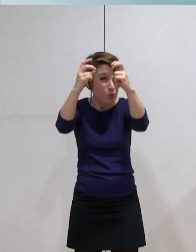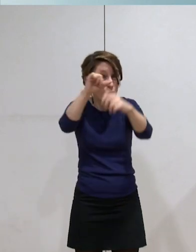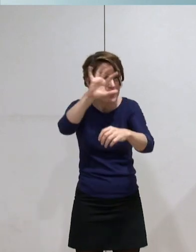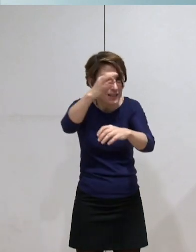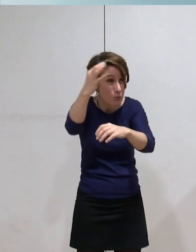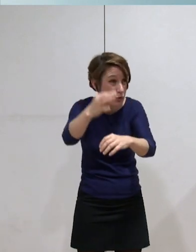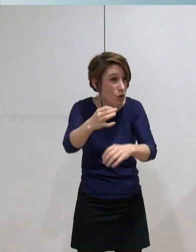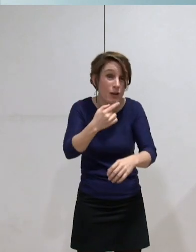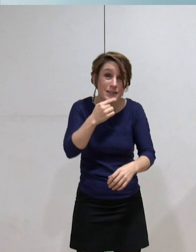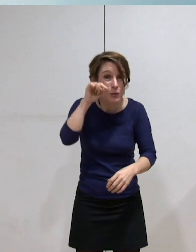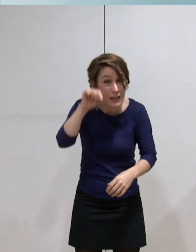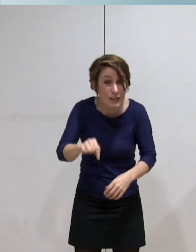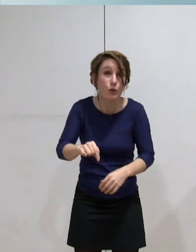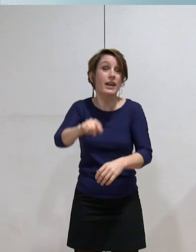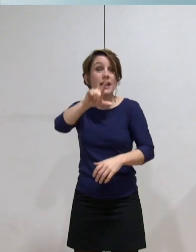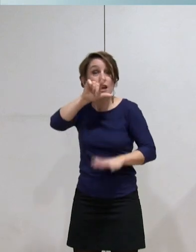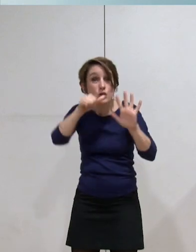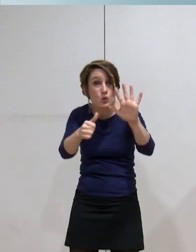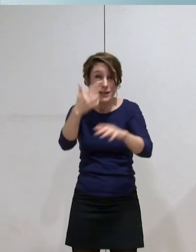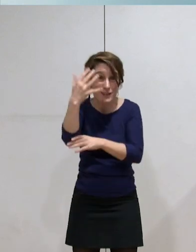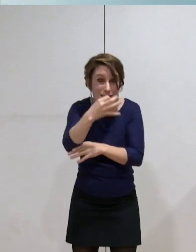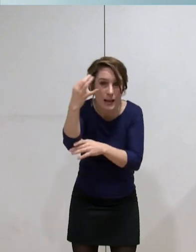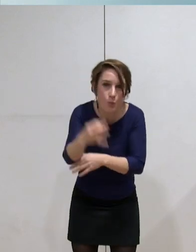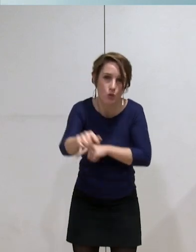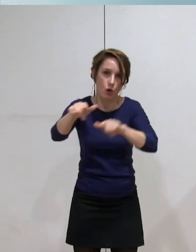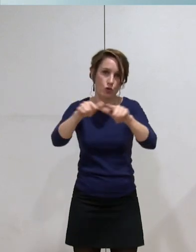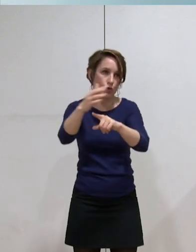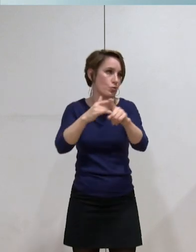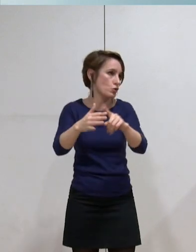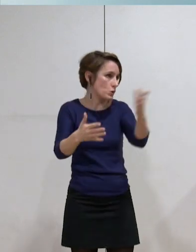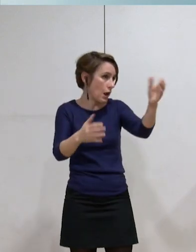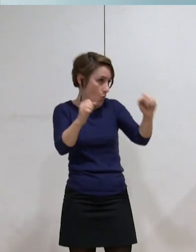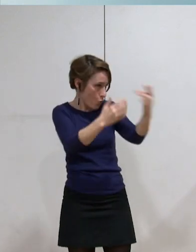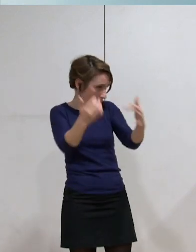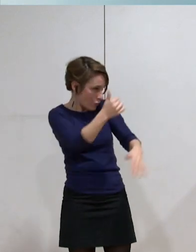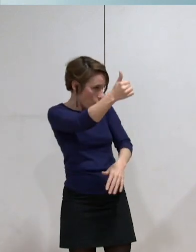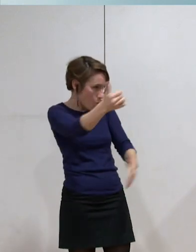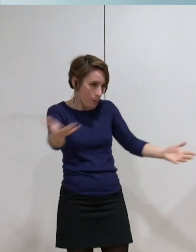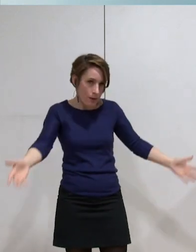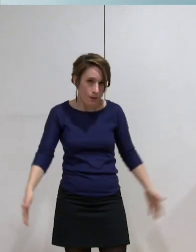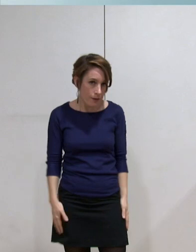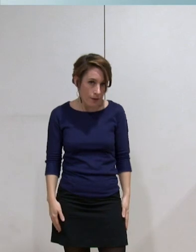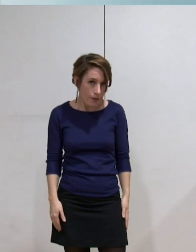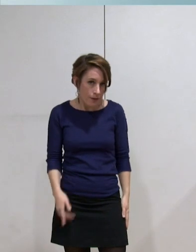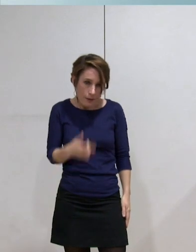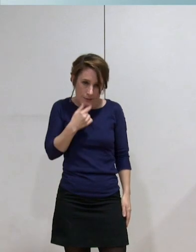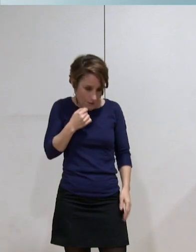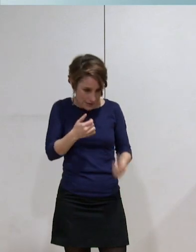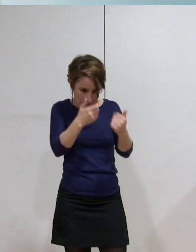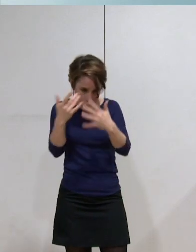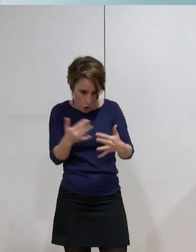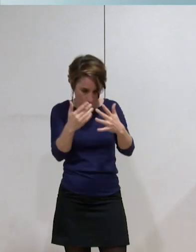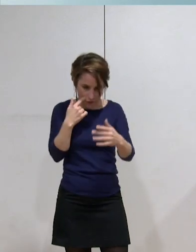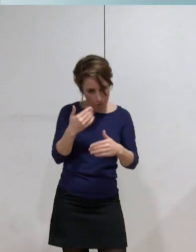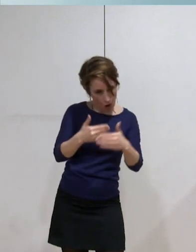65 % de logement social vous pouvez faire l'exercice vous-même si vous l'avez pas fait il suffit de prendre les chiffres de regarder la